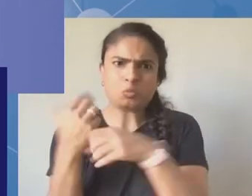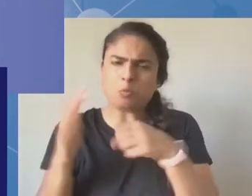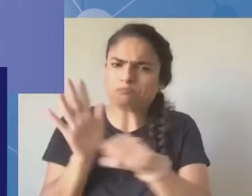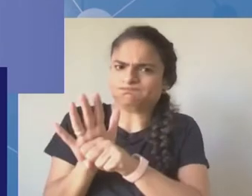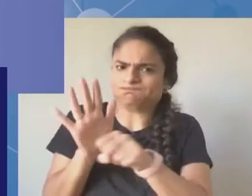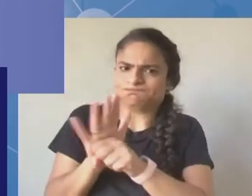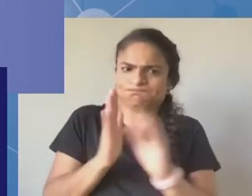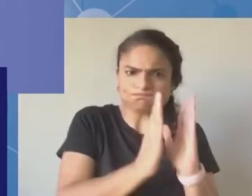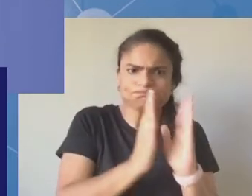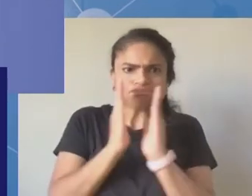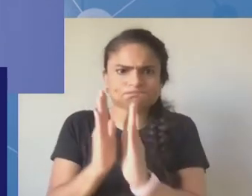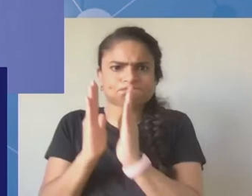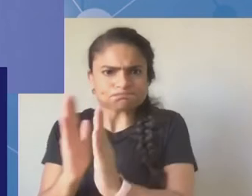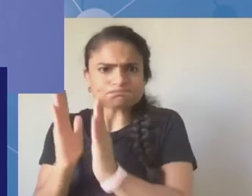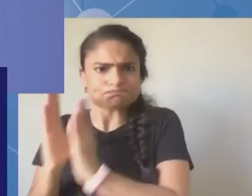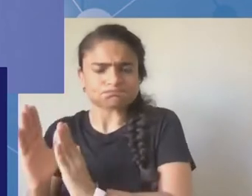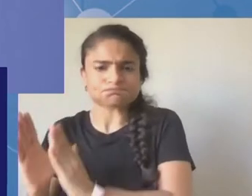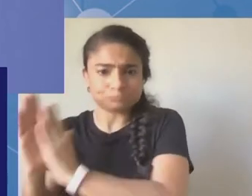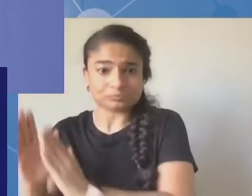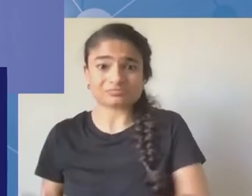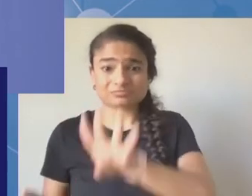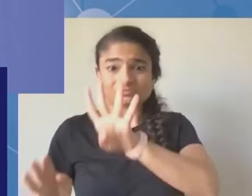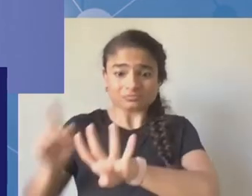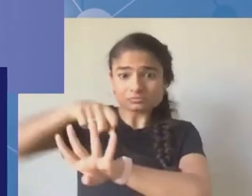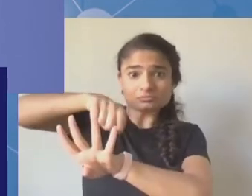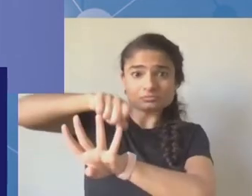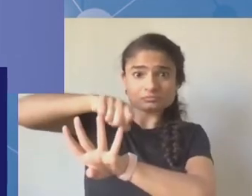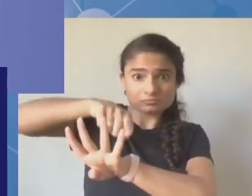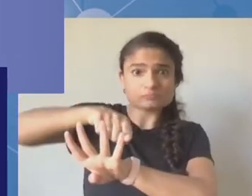بإبداء تعليقاتكم، من